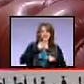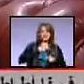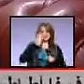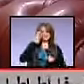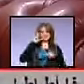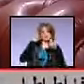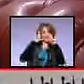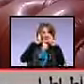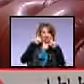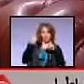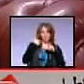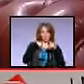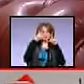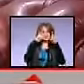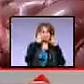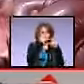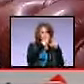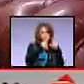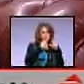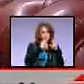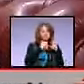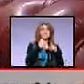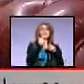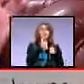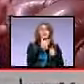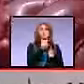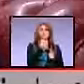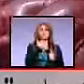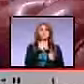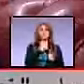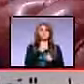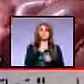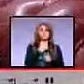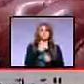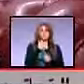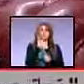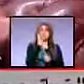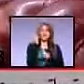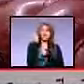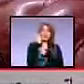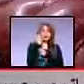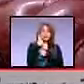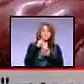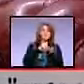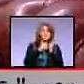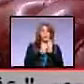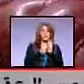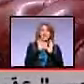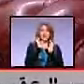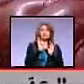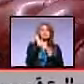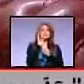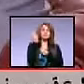وكان ساعتها أستاذ عادل إمام وأستاذ سعيد صالح محتضنيني جدا ومفهميني إن إحنا عاملين عصابة، وعلشان يفك الطفل